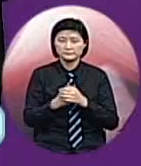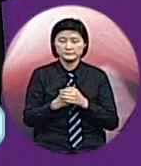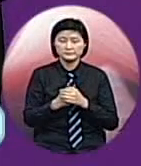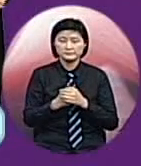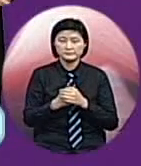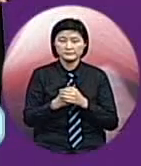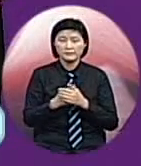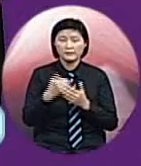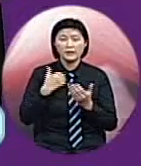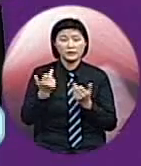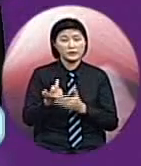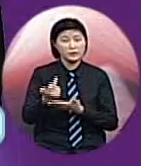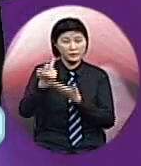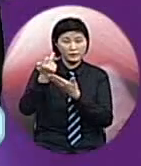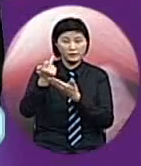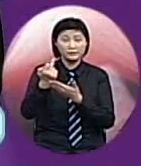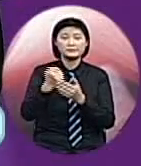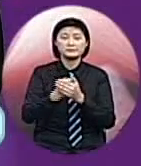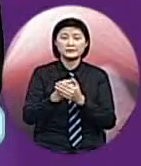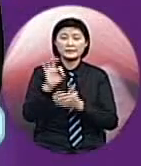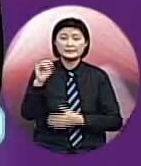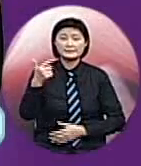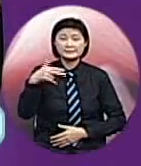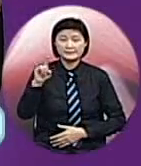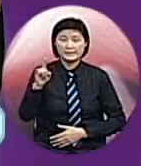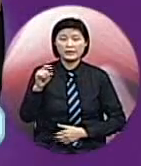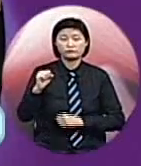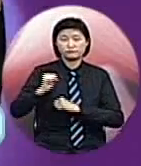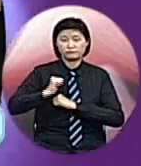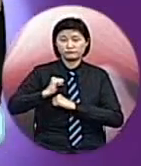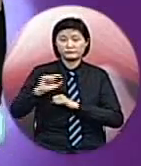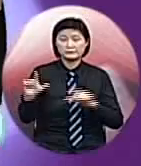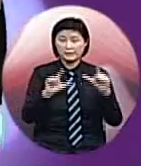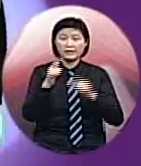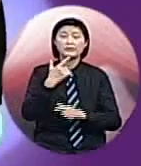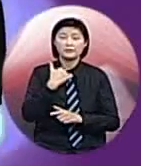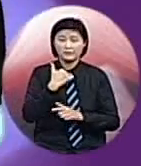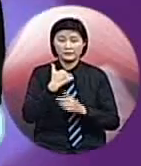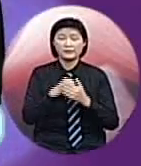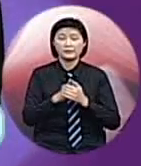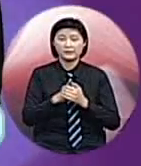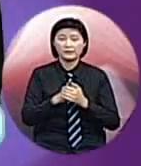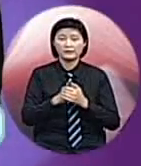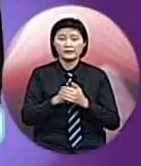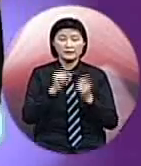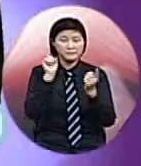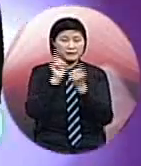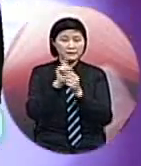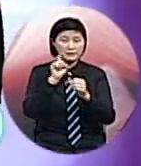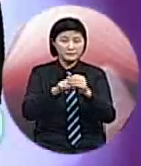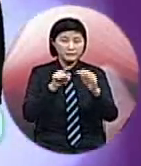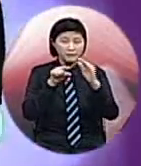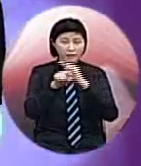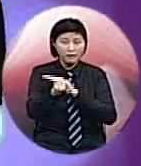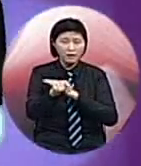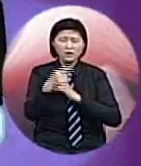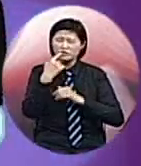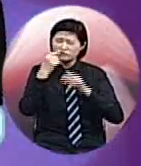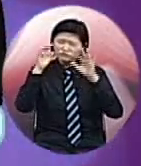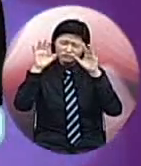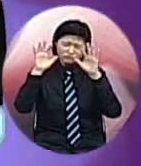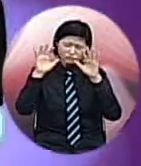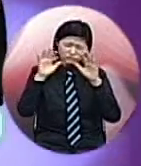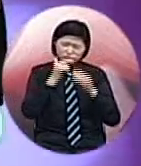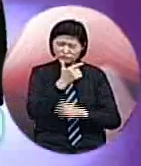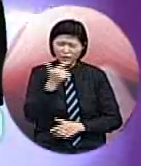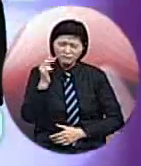이제 내 형이 인제 쪽에서 군대 생활할 적에 아, 제가 면회를 갔었는데 예. 동생 눈이 너무너무